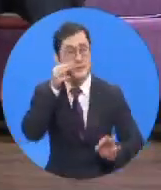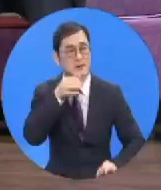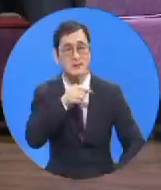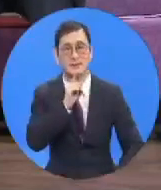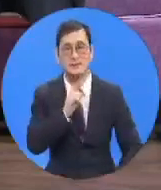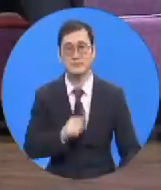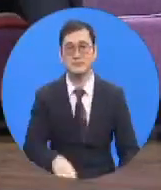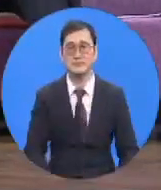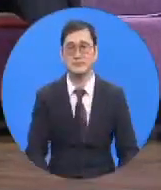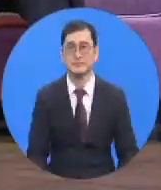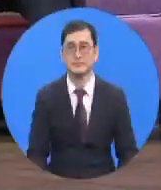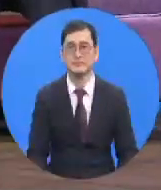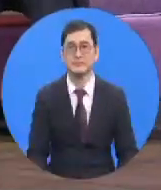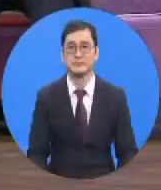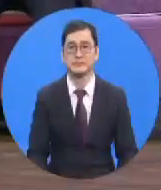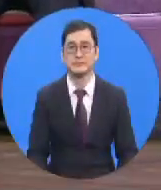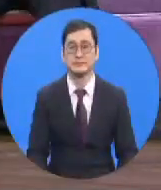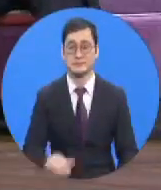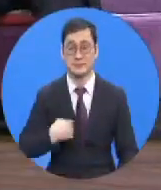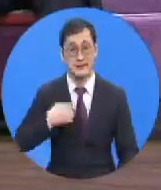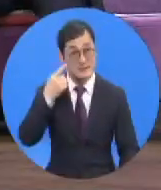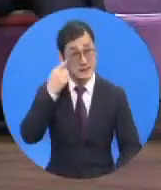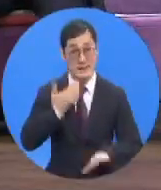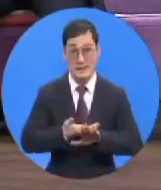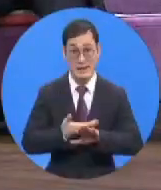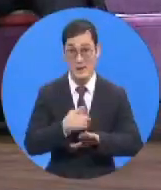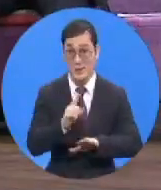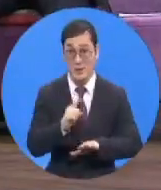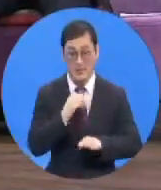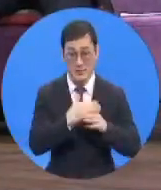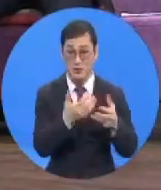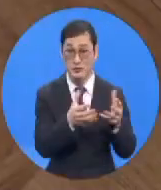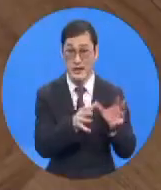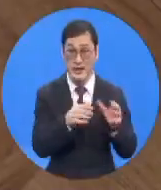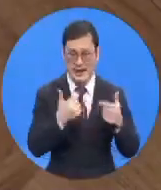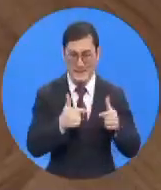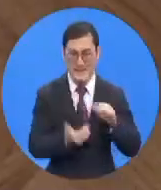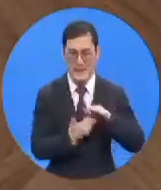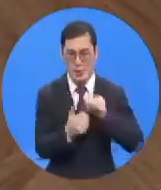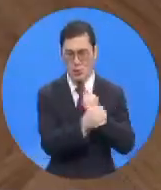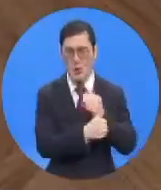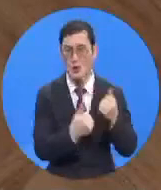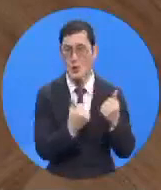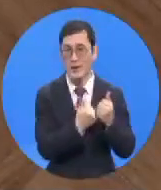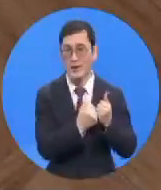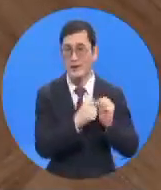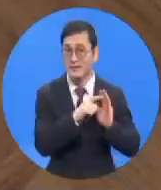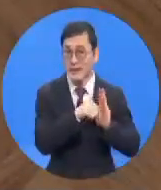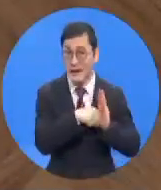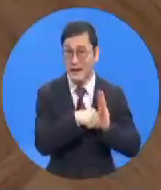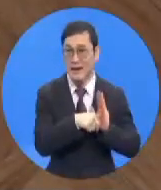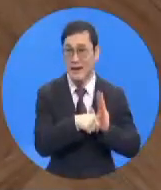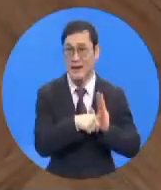좀 그렇게 예. 생각지 않아요. 왜 지금까지 보면 민주당 지도부가 아침마다 최고위원회의나 뭐 지도부 회의를 하면서